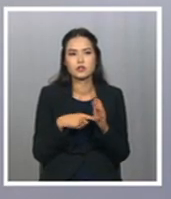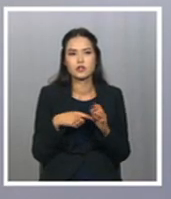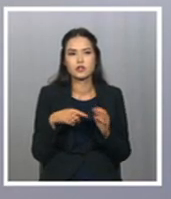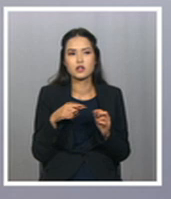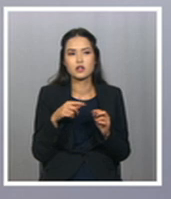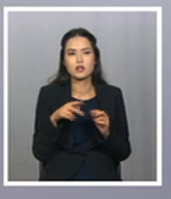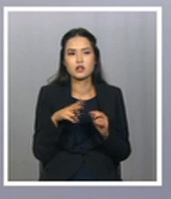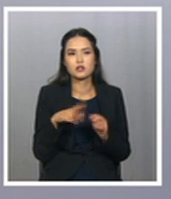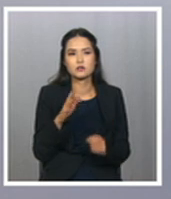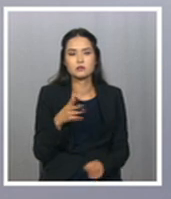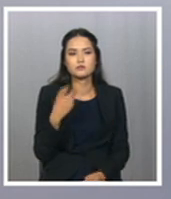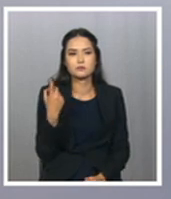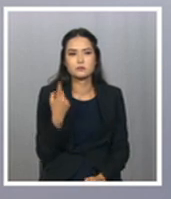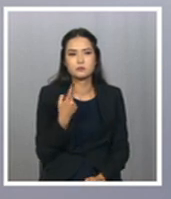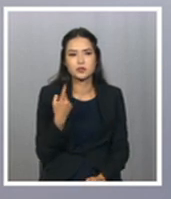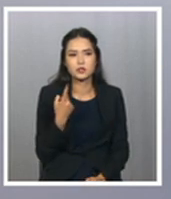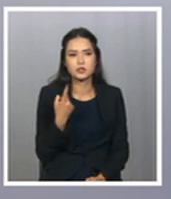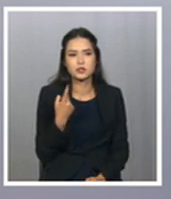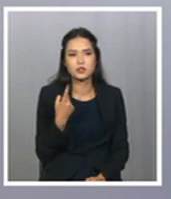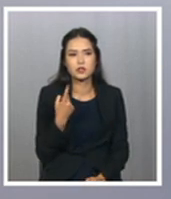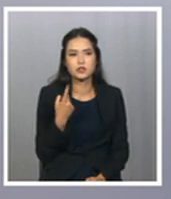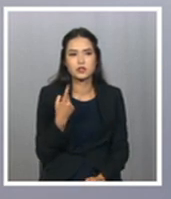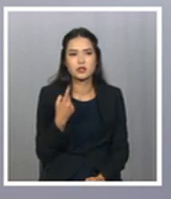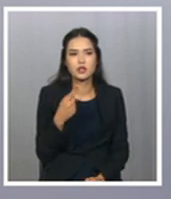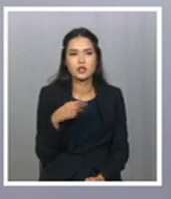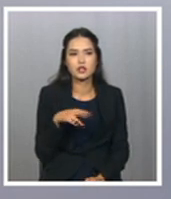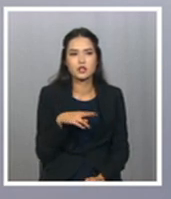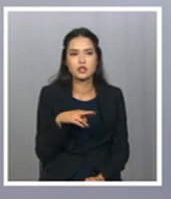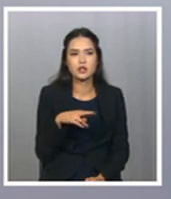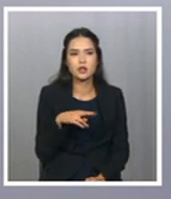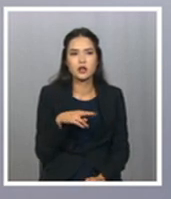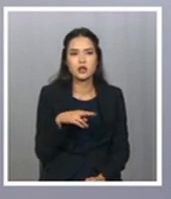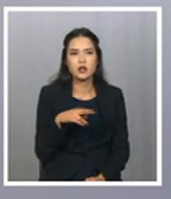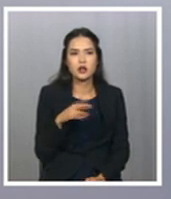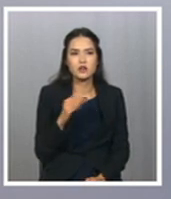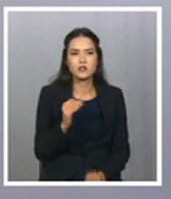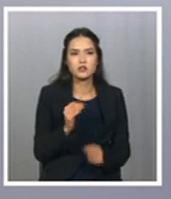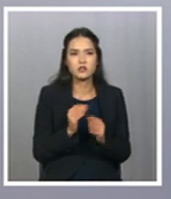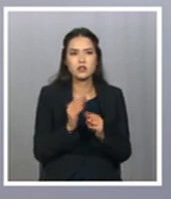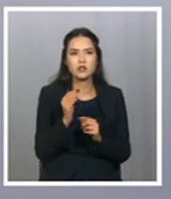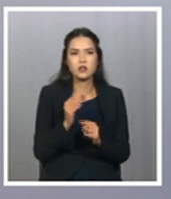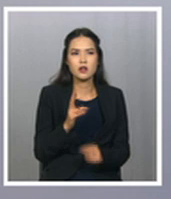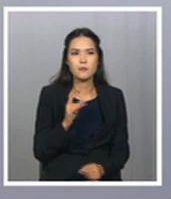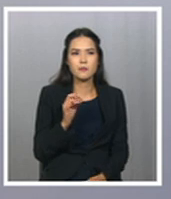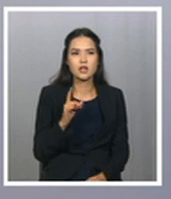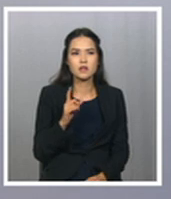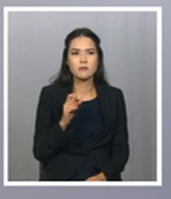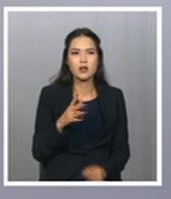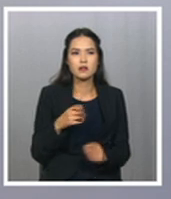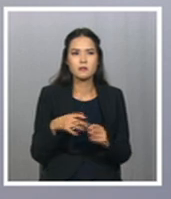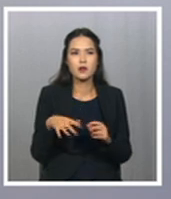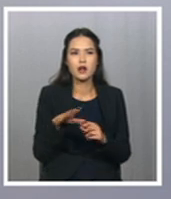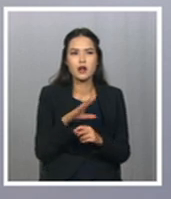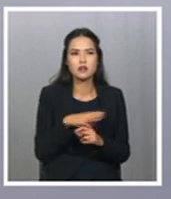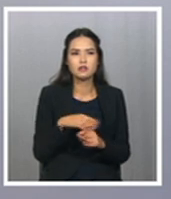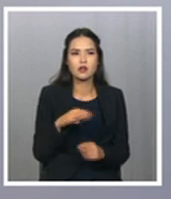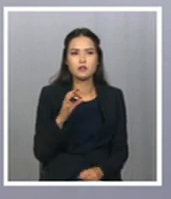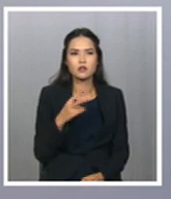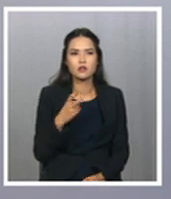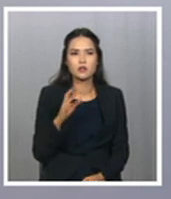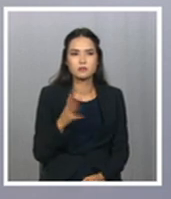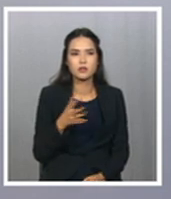осінде жатыр. Олай болса, Д нүктесі және бізде призманың барлық қырлары бірге тең болғандықтан,